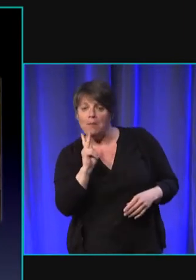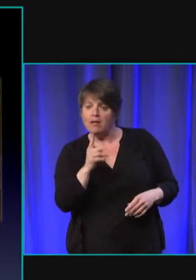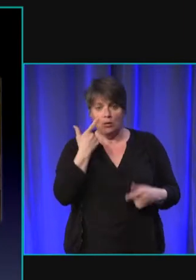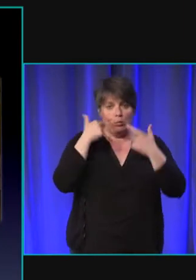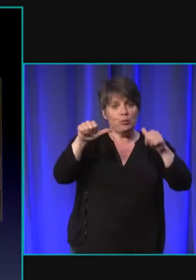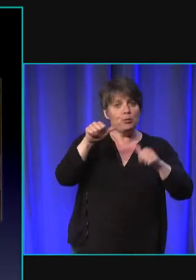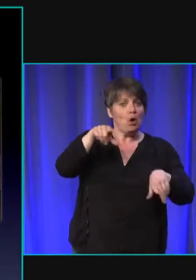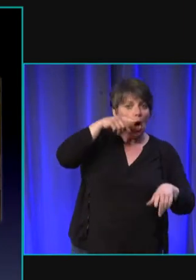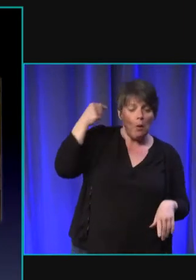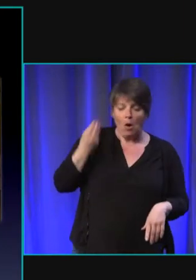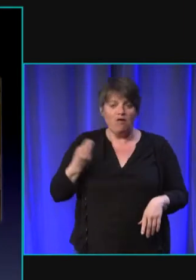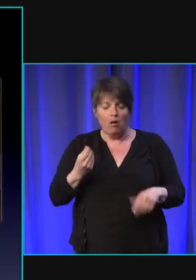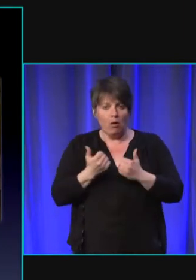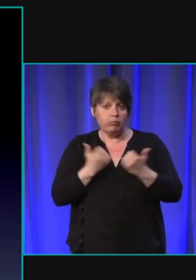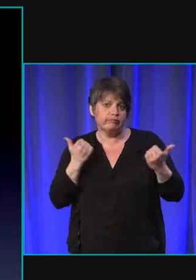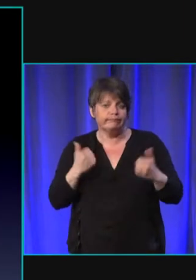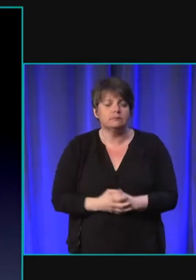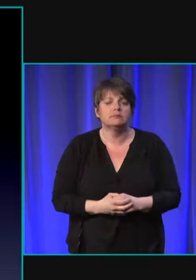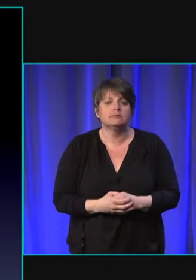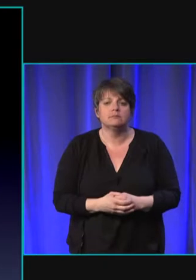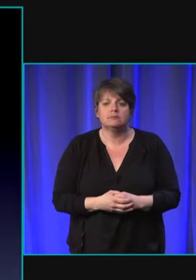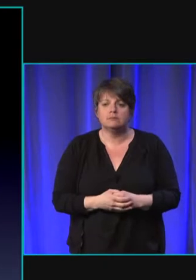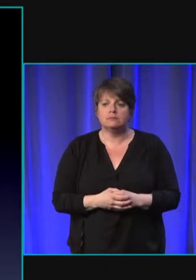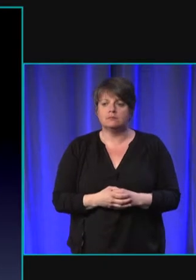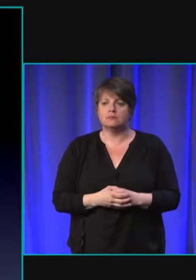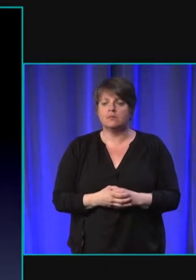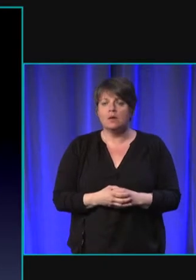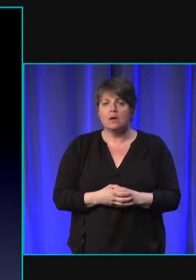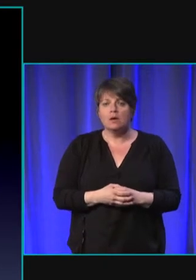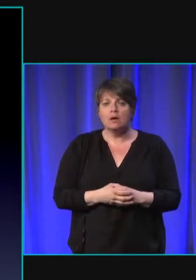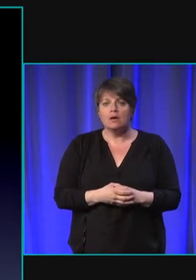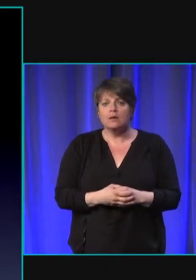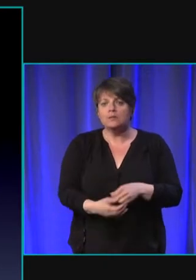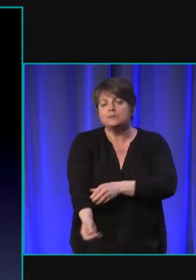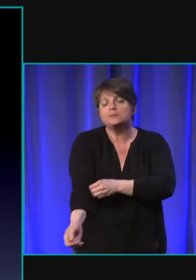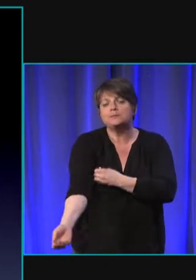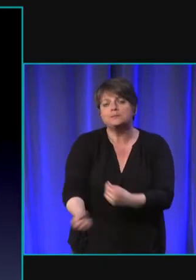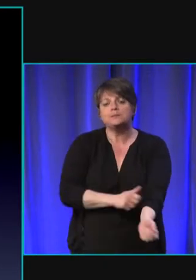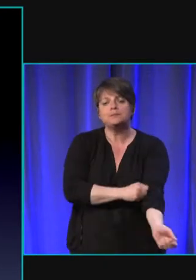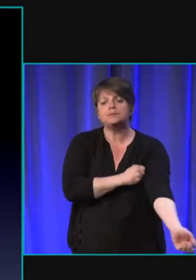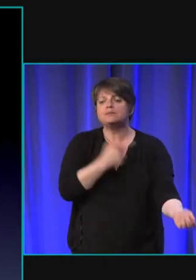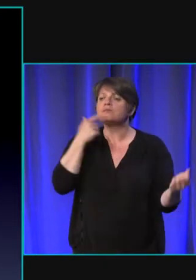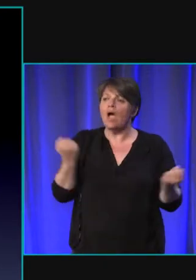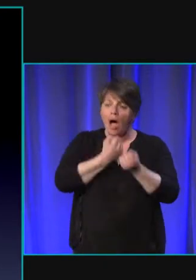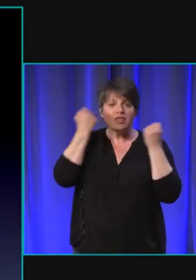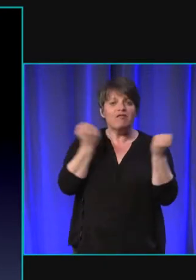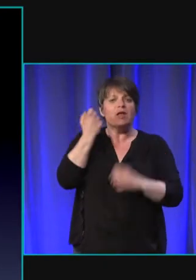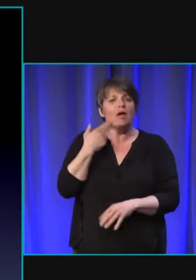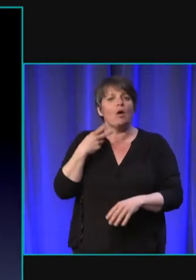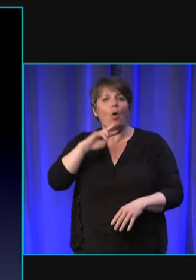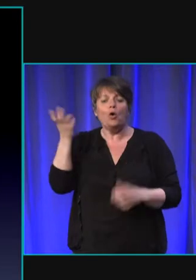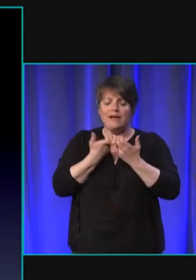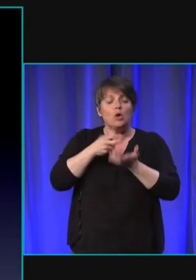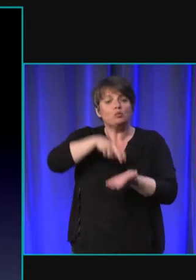et les enfants. Maintenant, lorsqu'on regarde ben, sur d'autres types d'activités physiques, hein, lors de sauts répétés